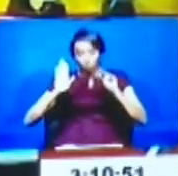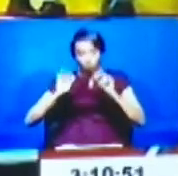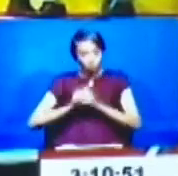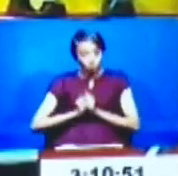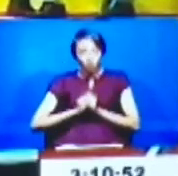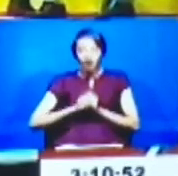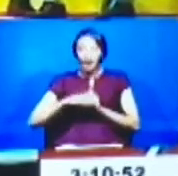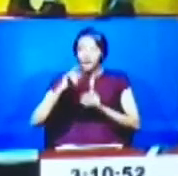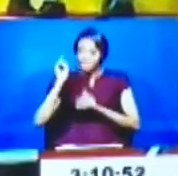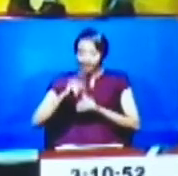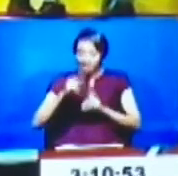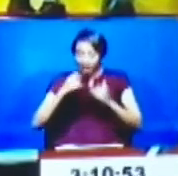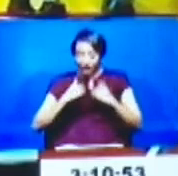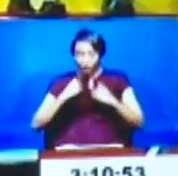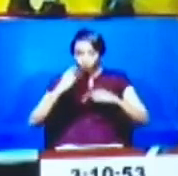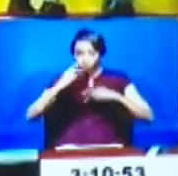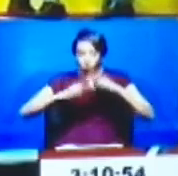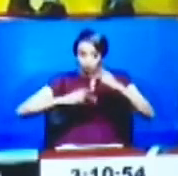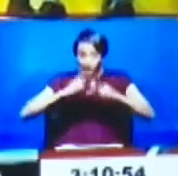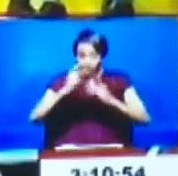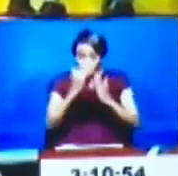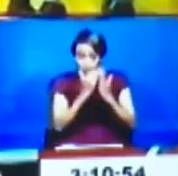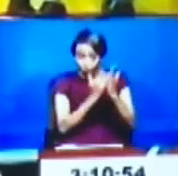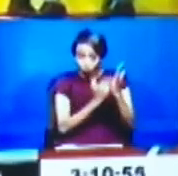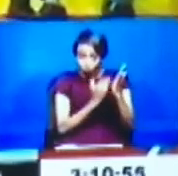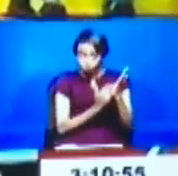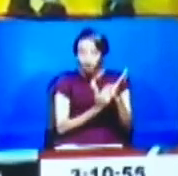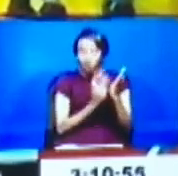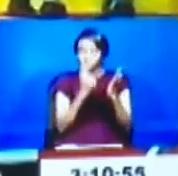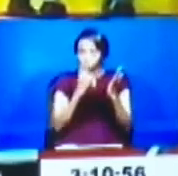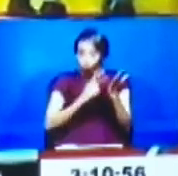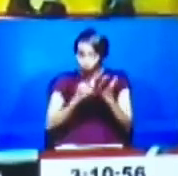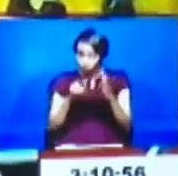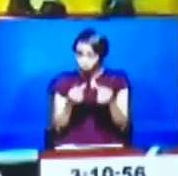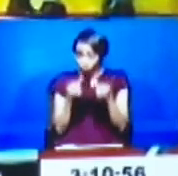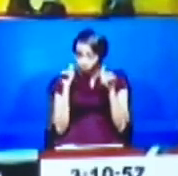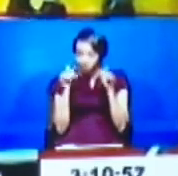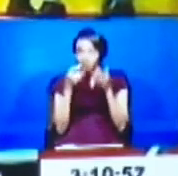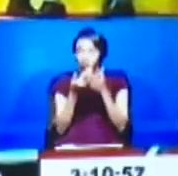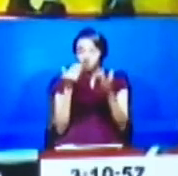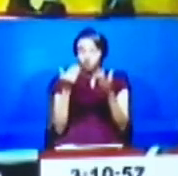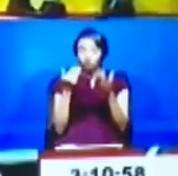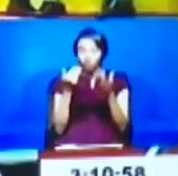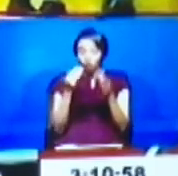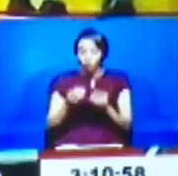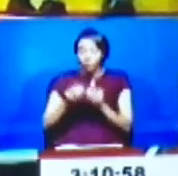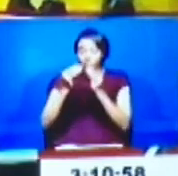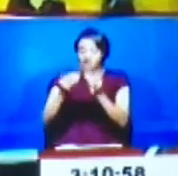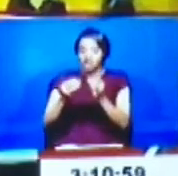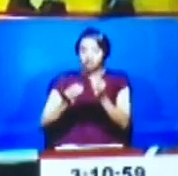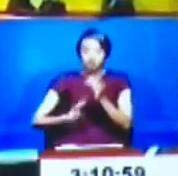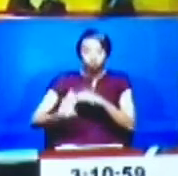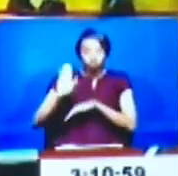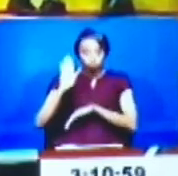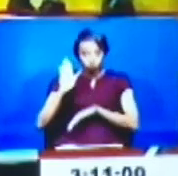abasinga bakira banti Raila Odinga yabala nnyo okufuna obo okugenda ku side Uhuru Kenyatta jaliko neze ndoza nti